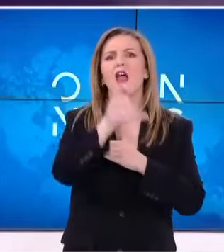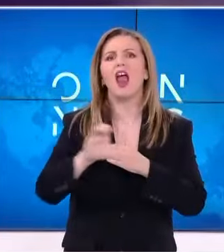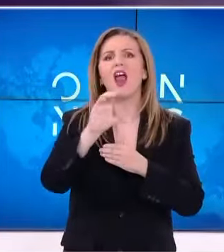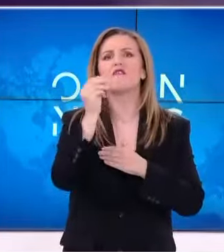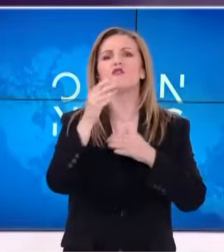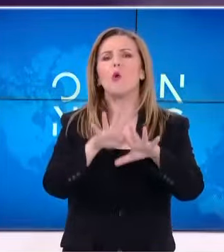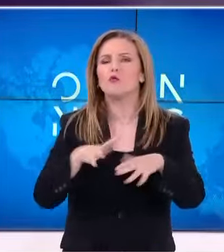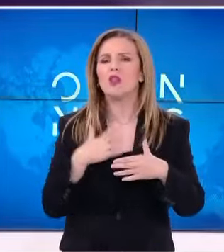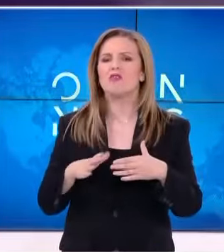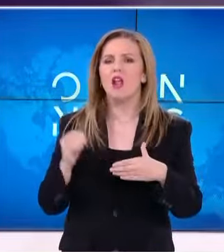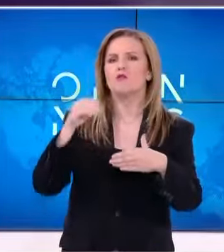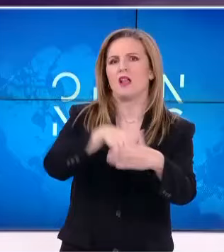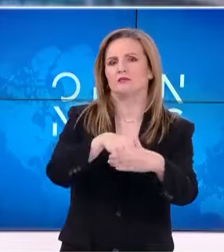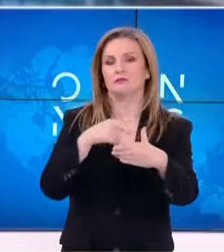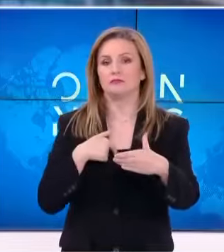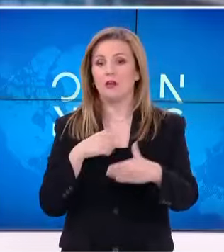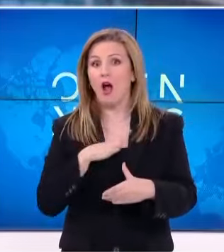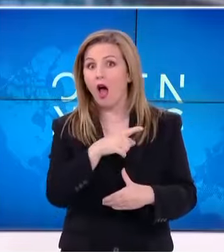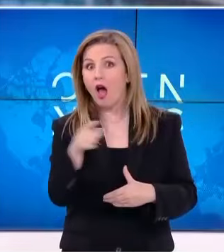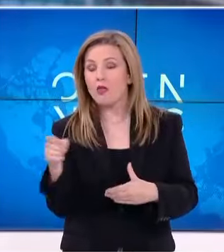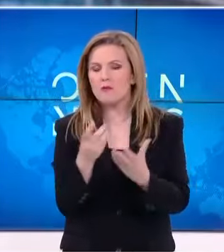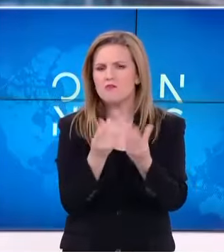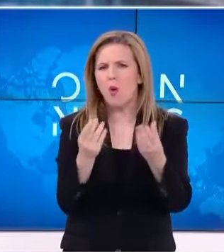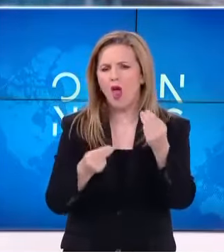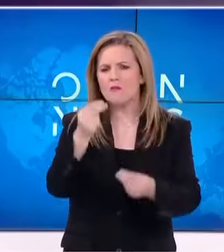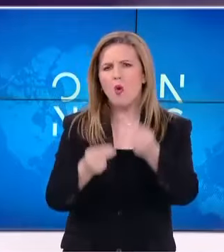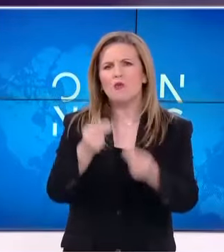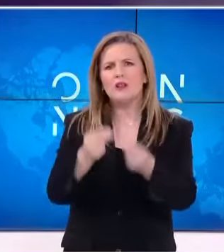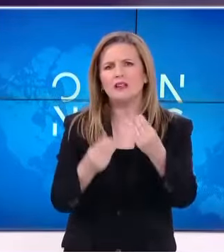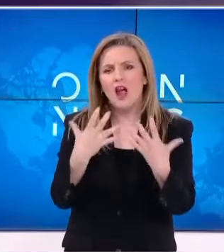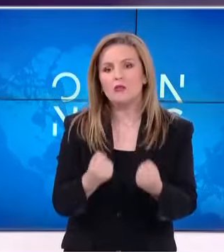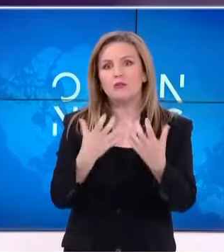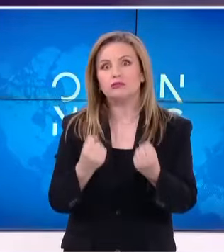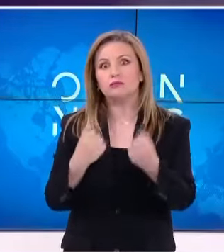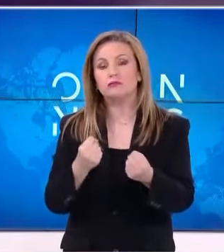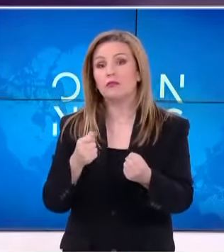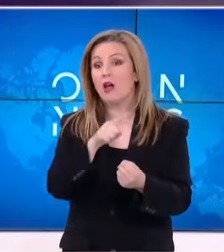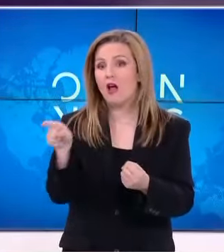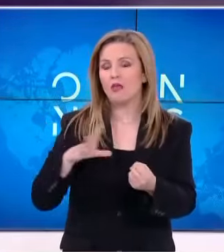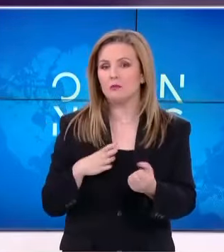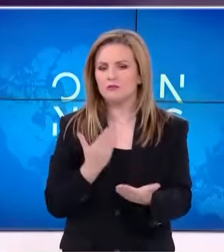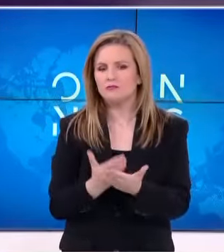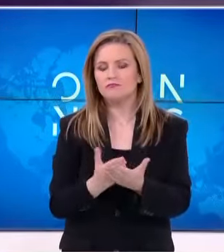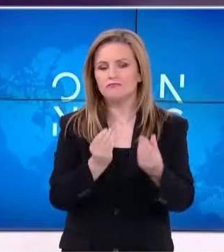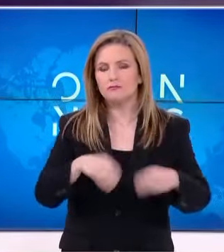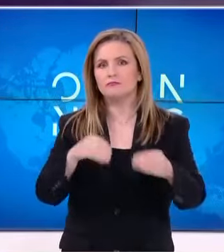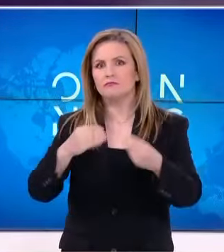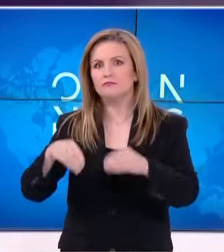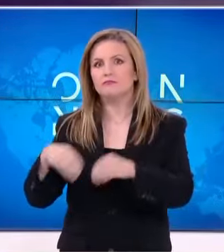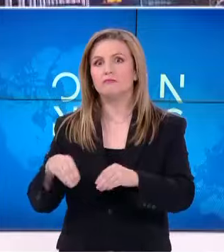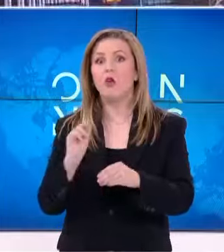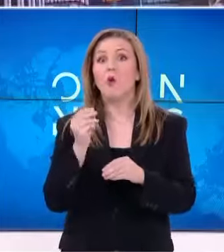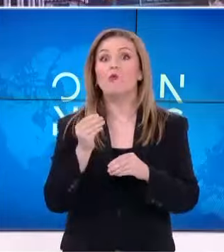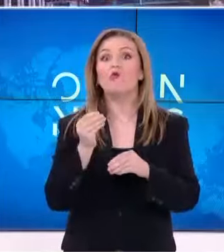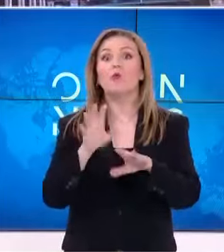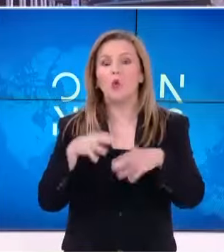δυνατόν την ώρα που οι πολίτες αντιμετωπίζουν τόσα προβλήματα την ώρα που ζητούν λύσεις την ώρα που η βουλή είναι